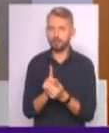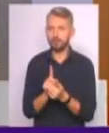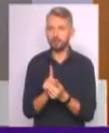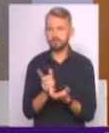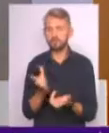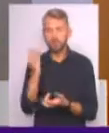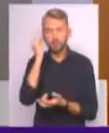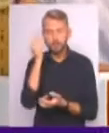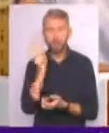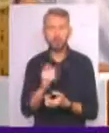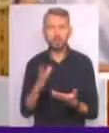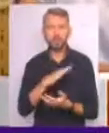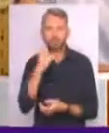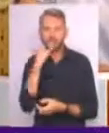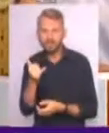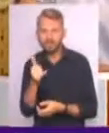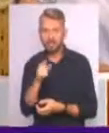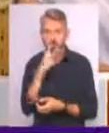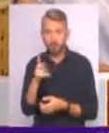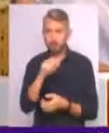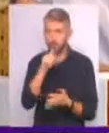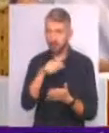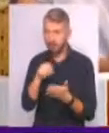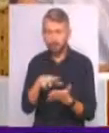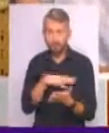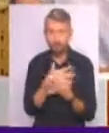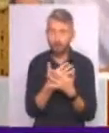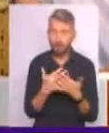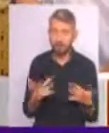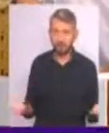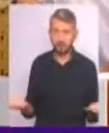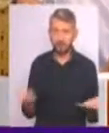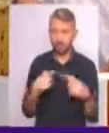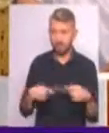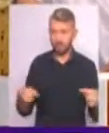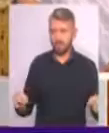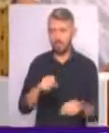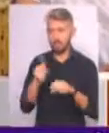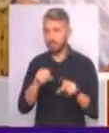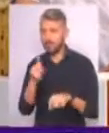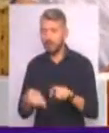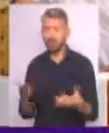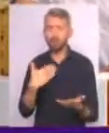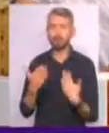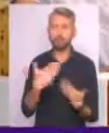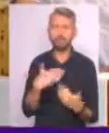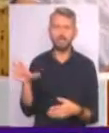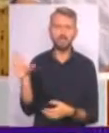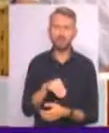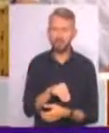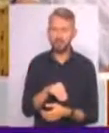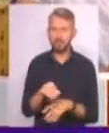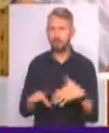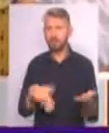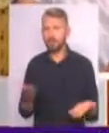того, які дзвінки були, і ви бачите, питання були абсолютно різні, різноманітні, які стосувались всіх